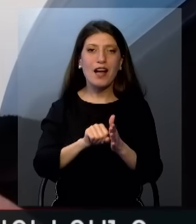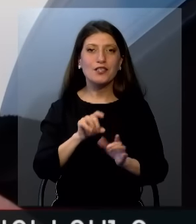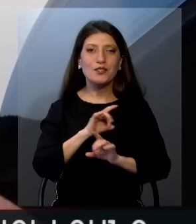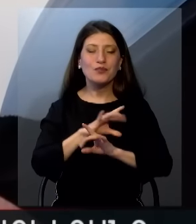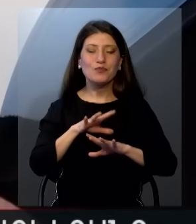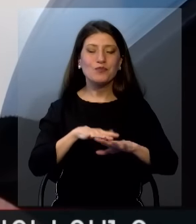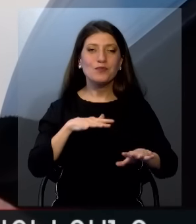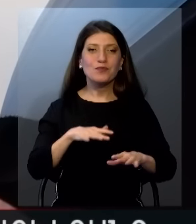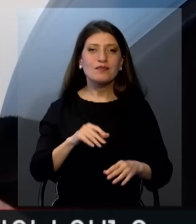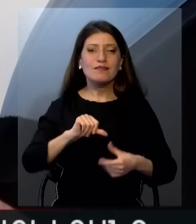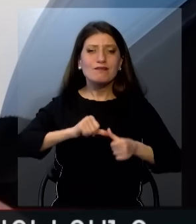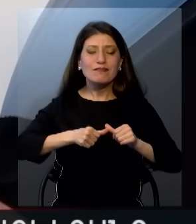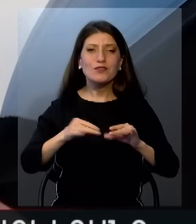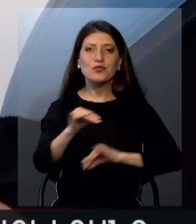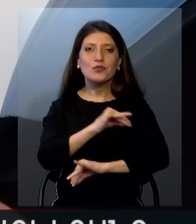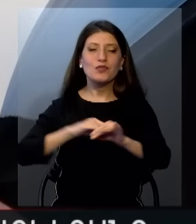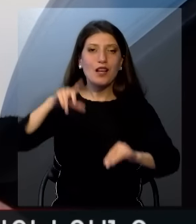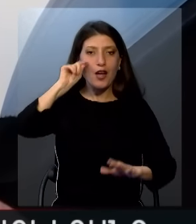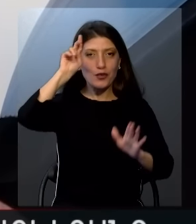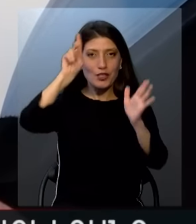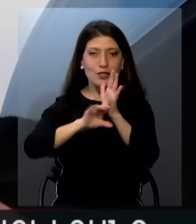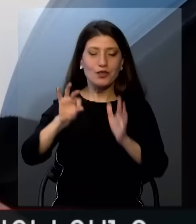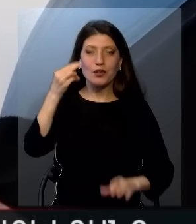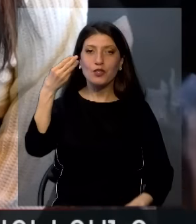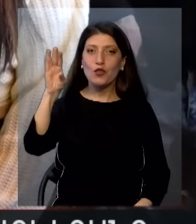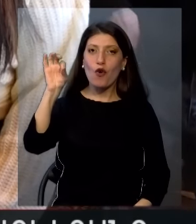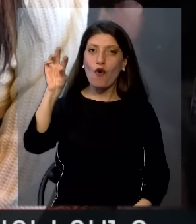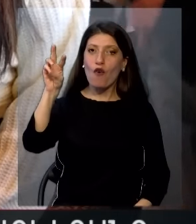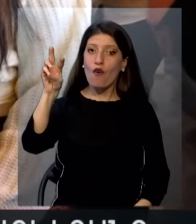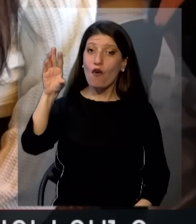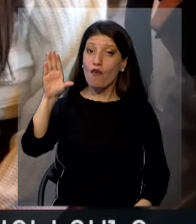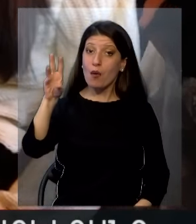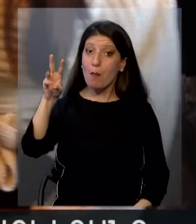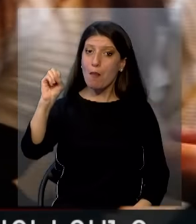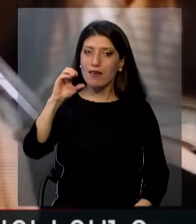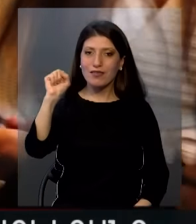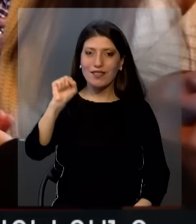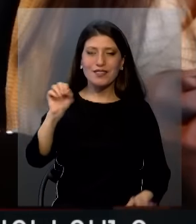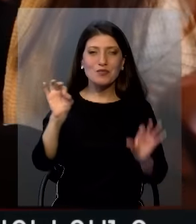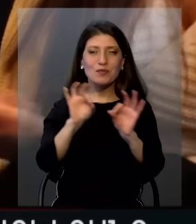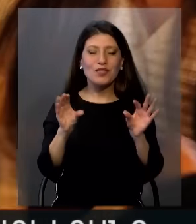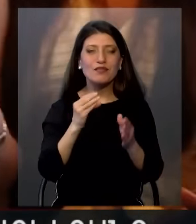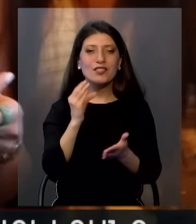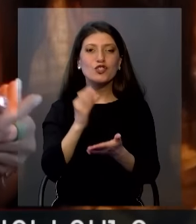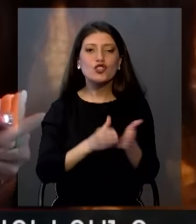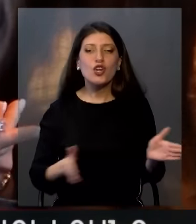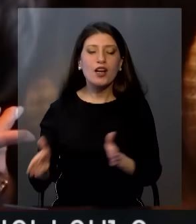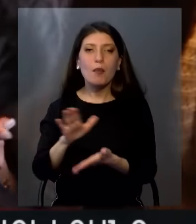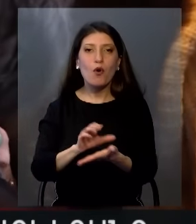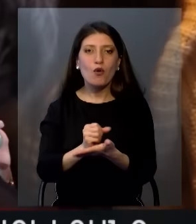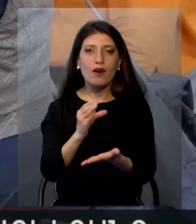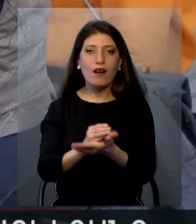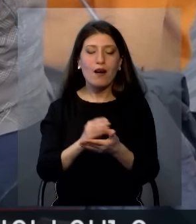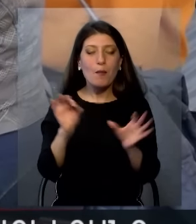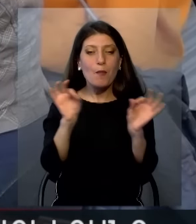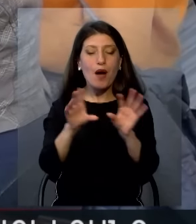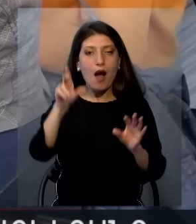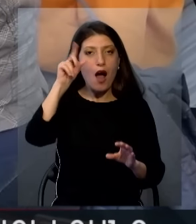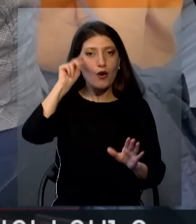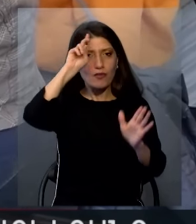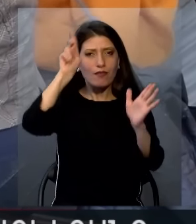Մտերմիկ զրույցներ հայոց եկեղեցու մասին։ Թովմաս Առաքելյանը ներկայացնում է իր ճանապարհ գիրքը։ Հեղինակը շեշտում է, հայոց